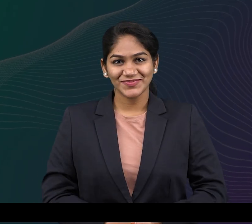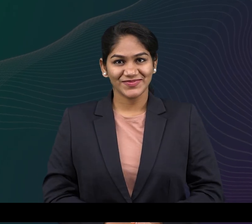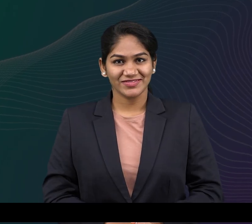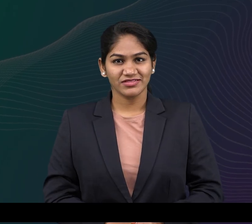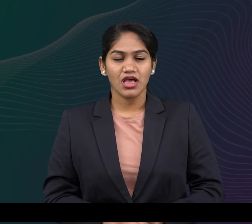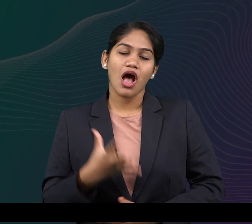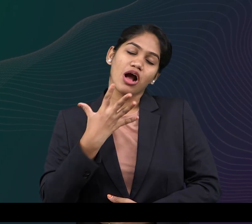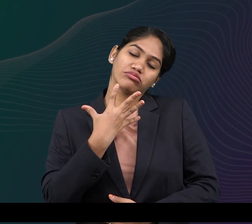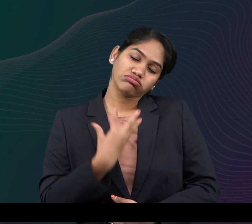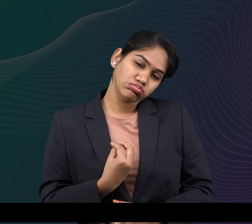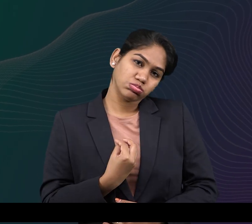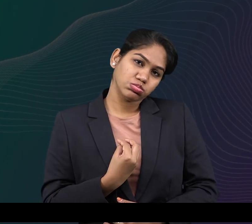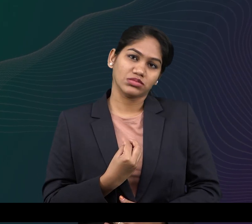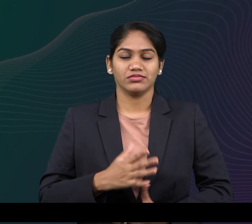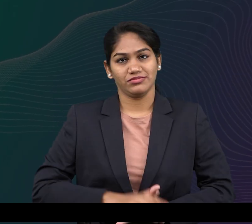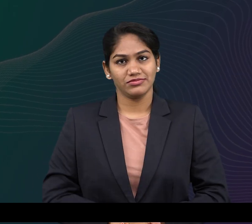उदासी,